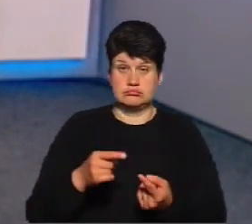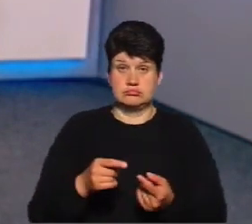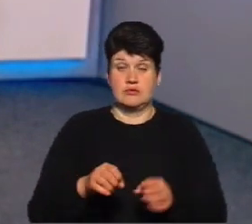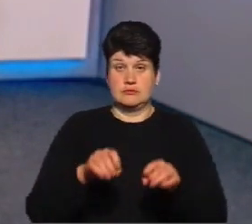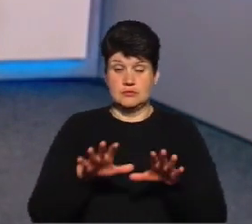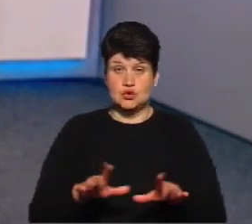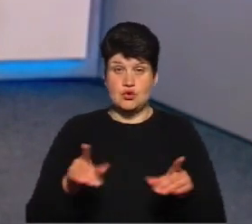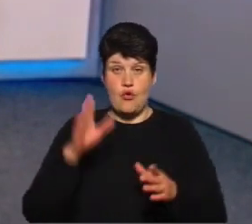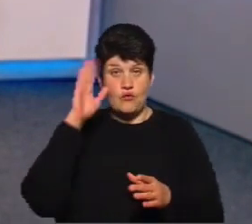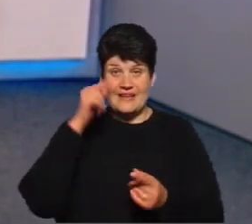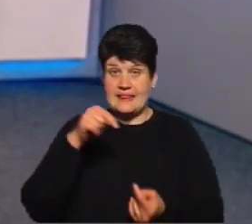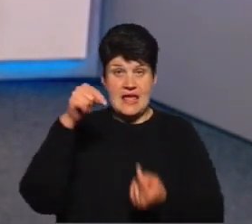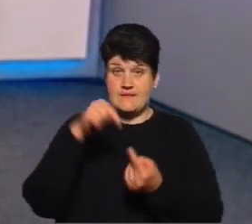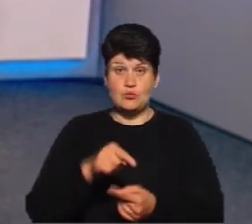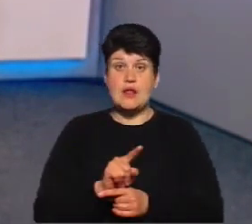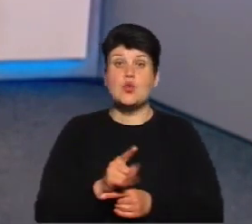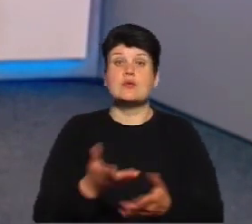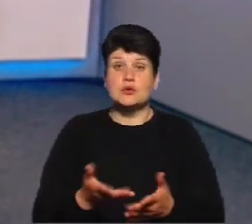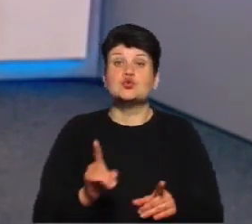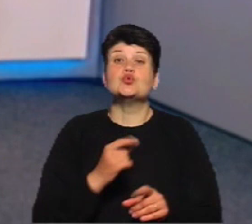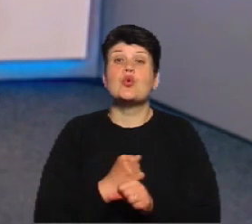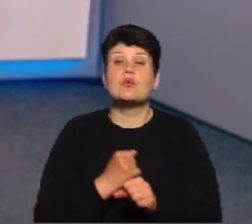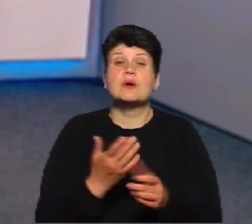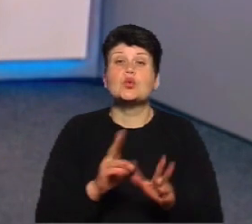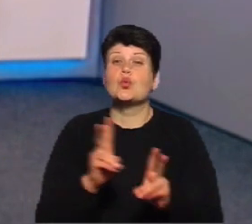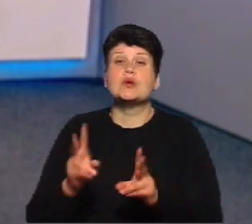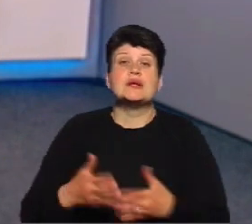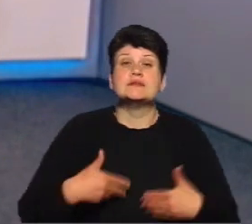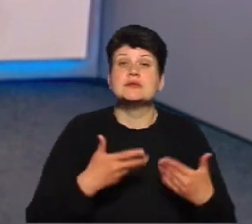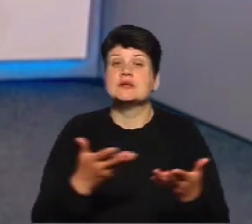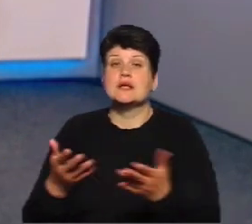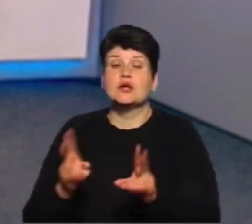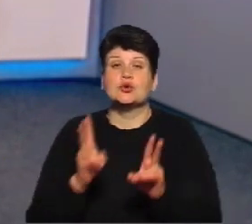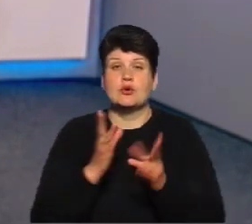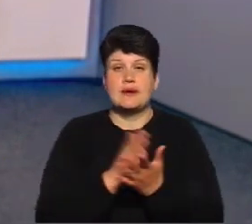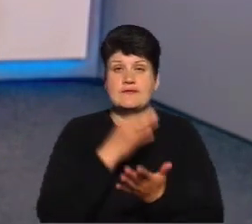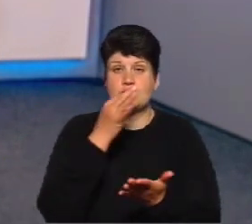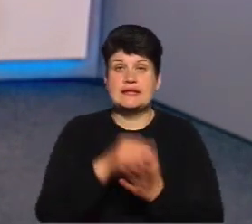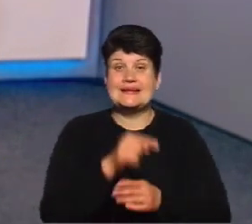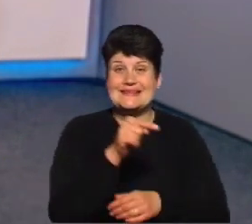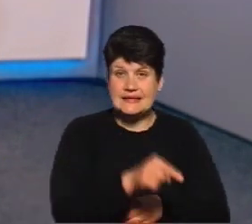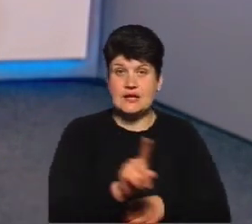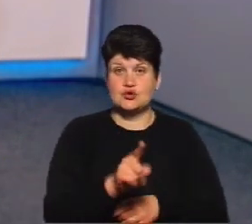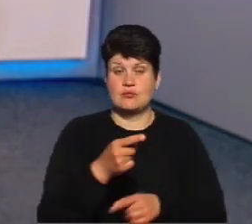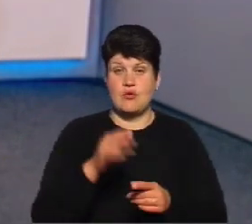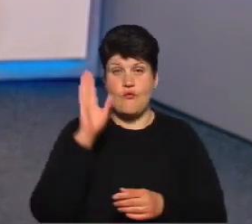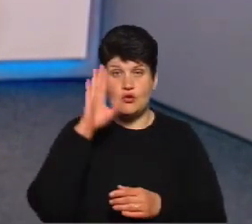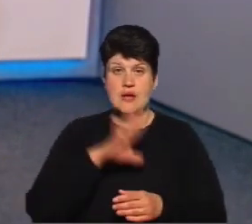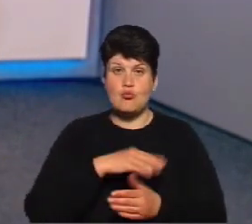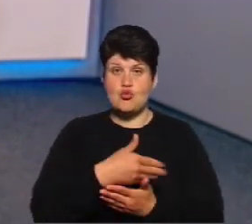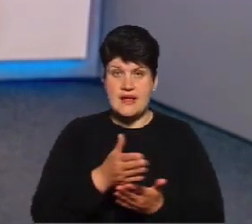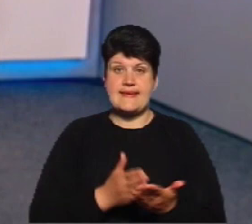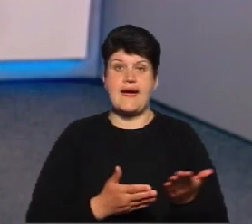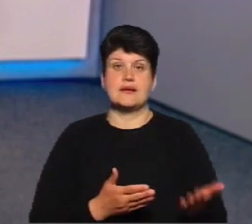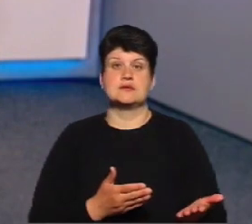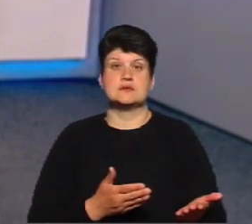відповідає нормативам, що їм можна робити, до кого звертатися і хто має відповідати за те, аби ця вода була якісна, все-таки